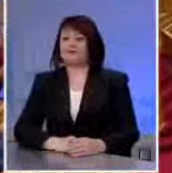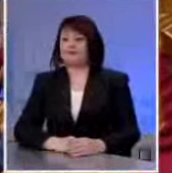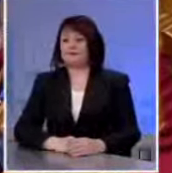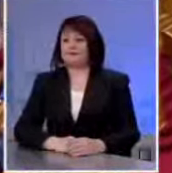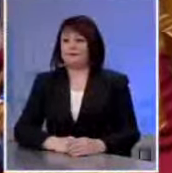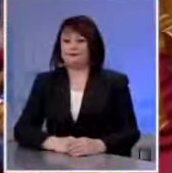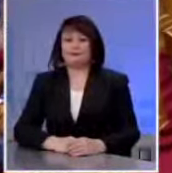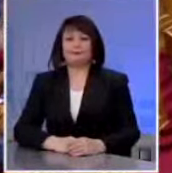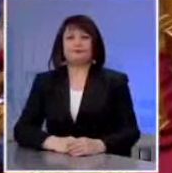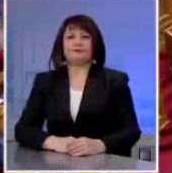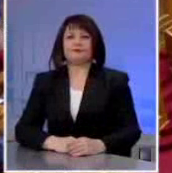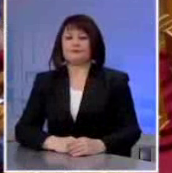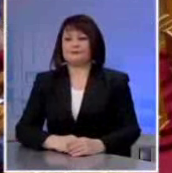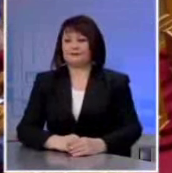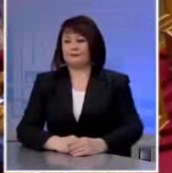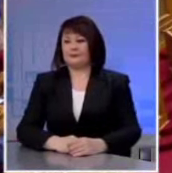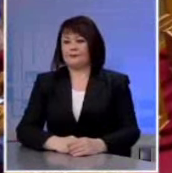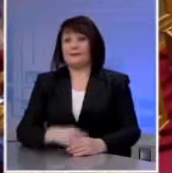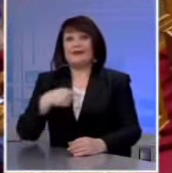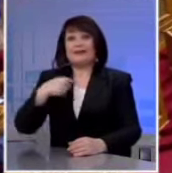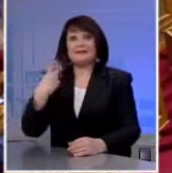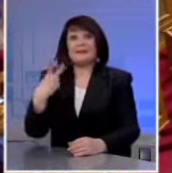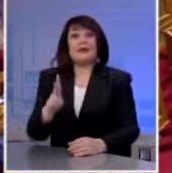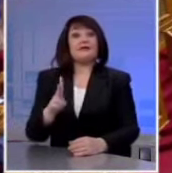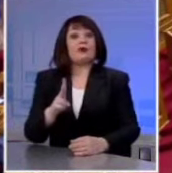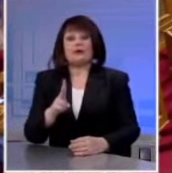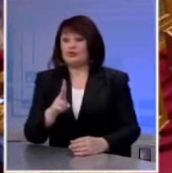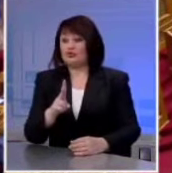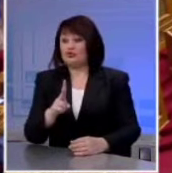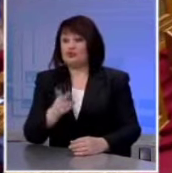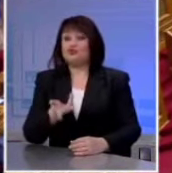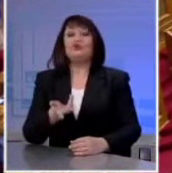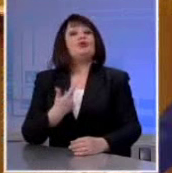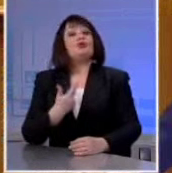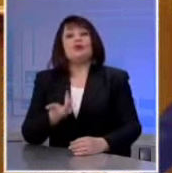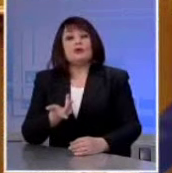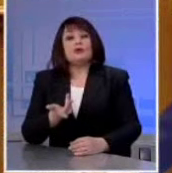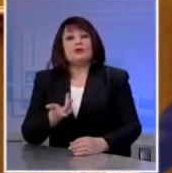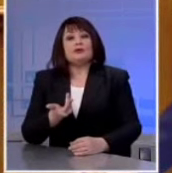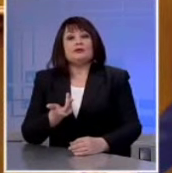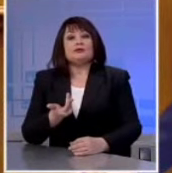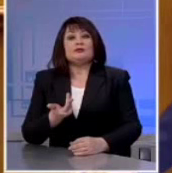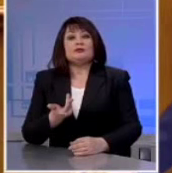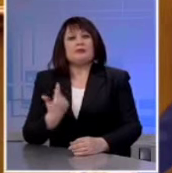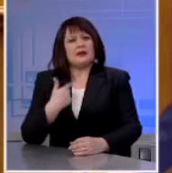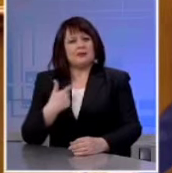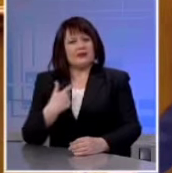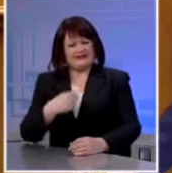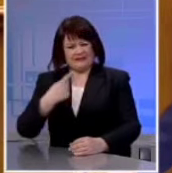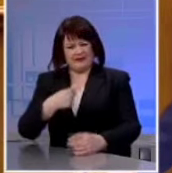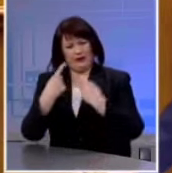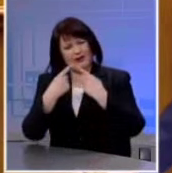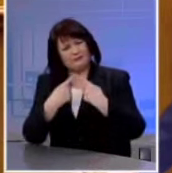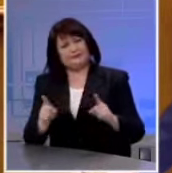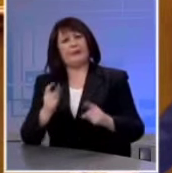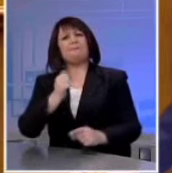Αυτή η στάση που υιοθετούμε από την πρώτη στιγμή, αυτό το δόγμα